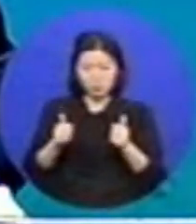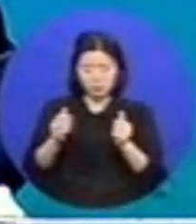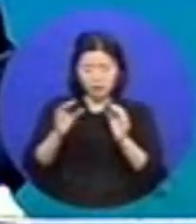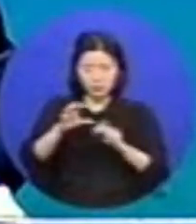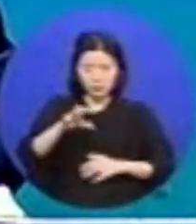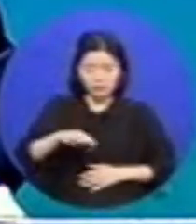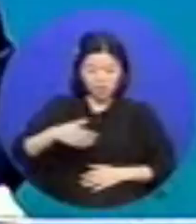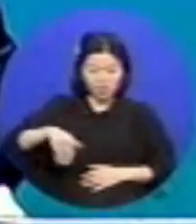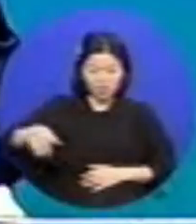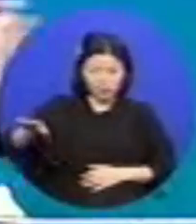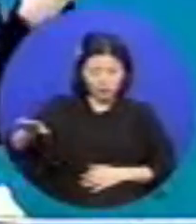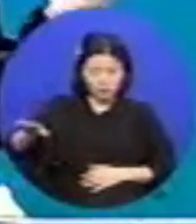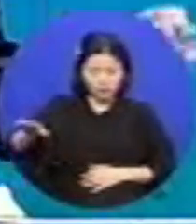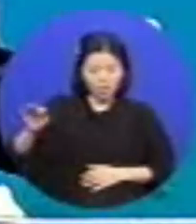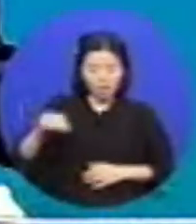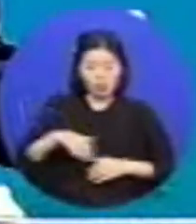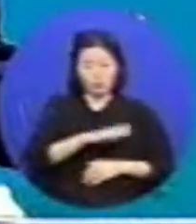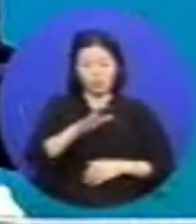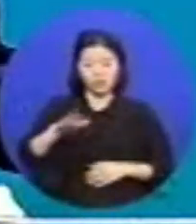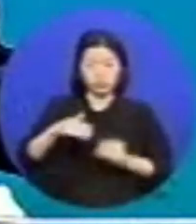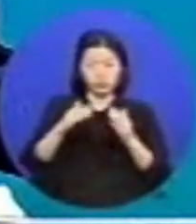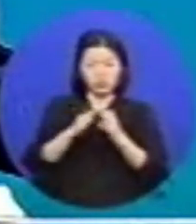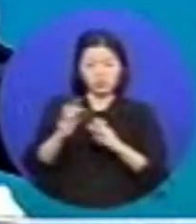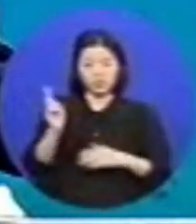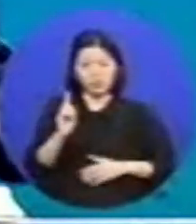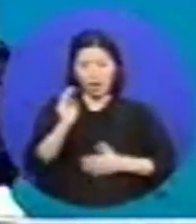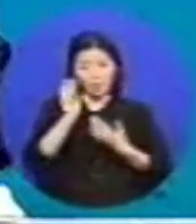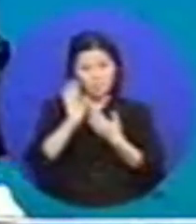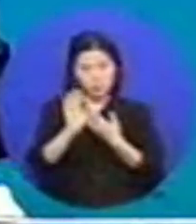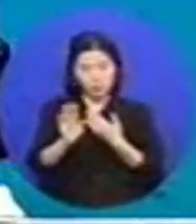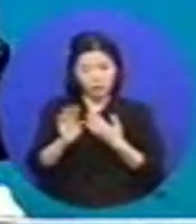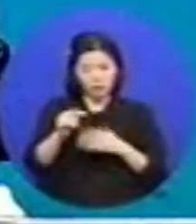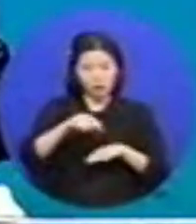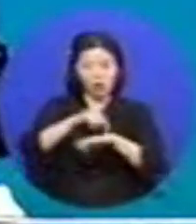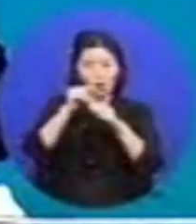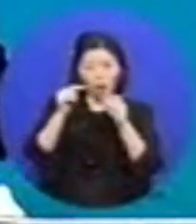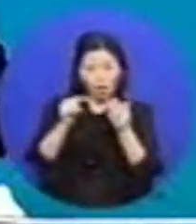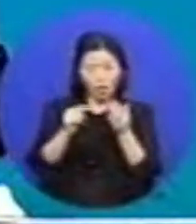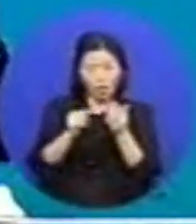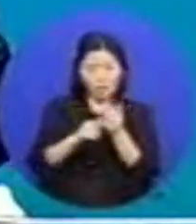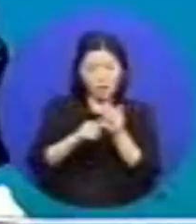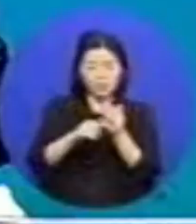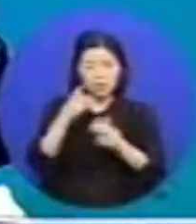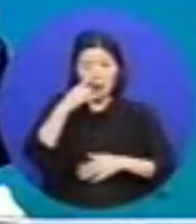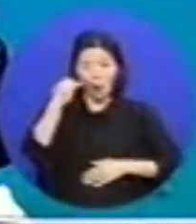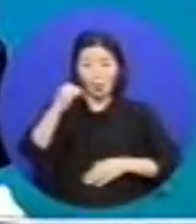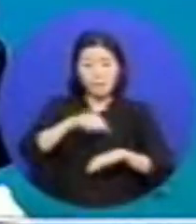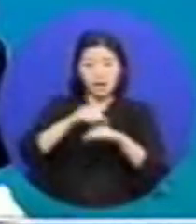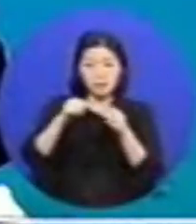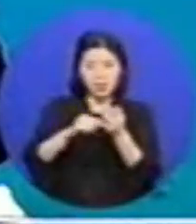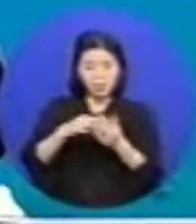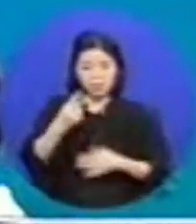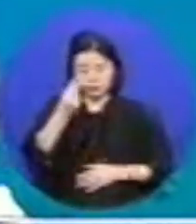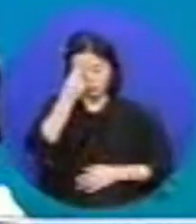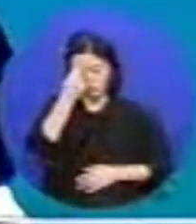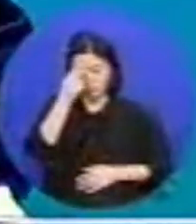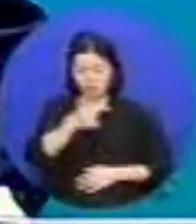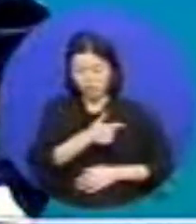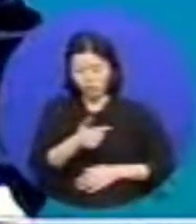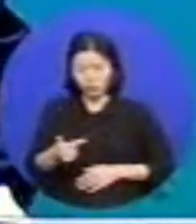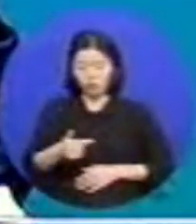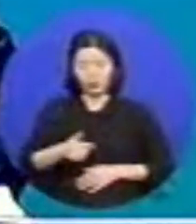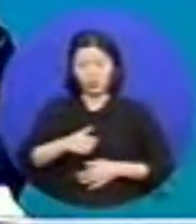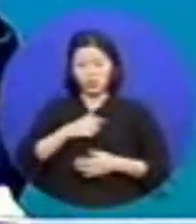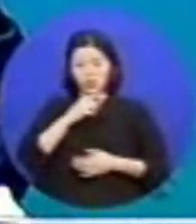가요. 우리 집이 이제 어떻게 될까. 엄마는 엄마대로 마음이 너무너무 근심이 되고 그리고